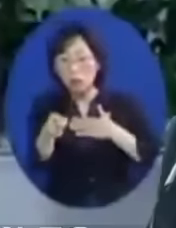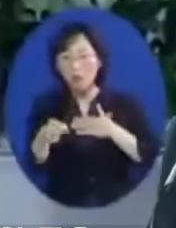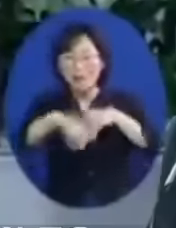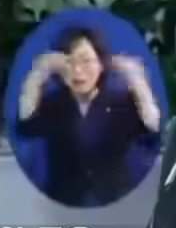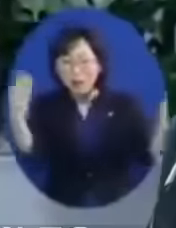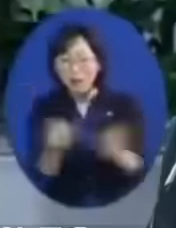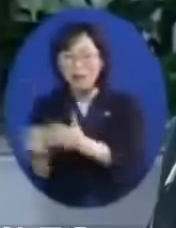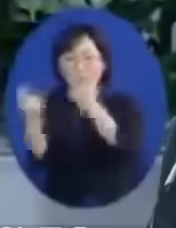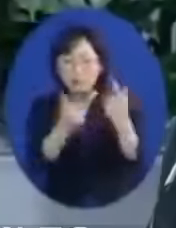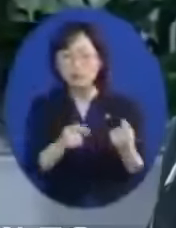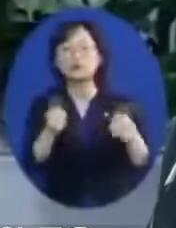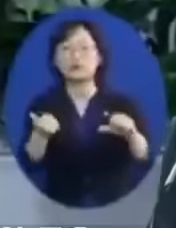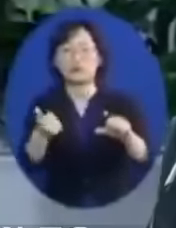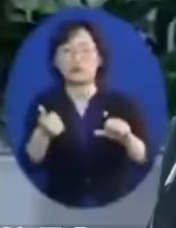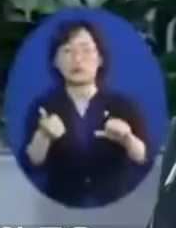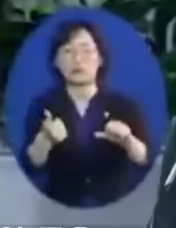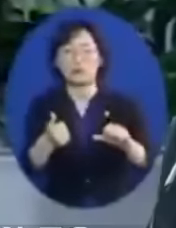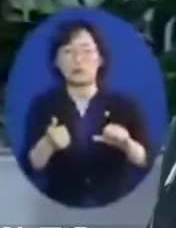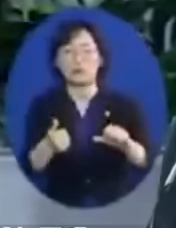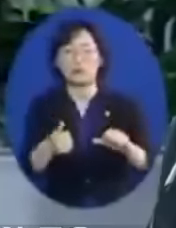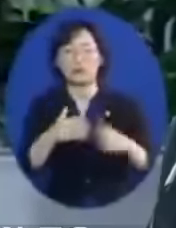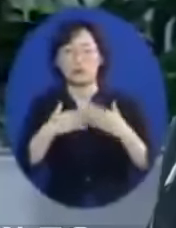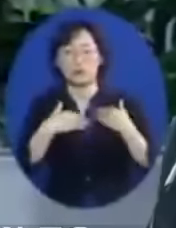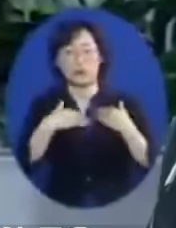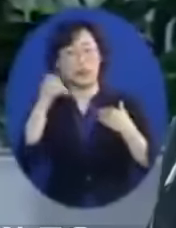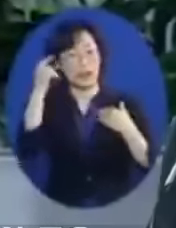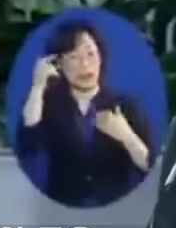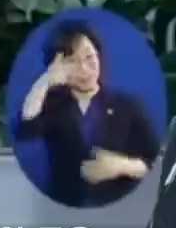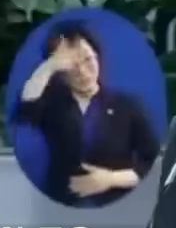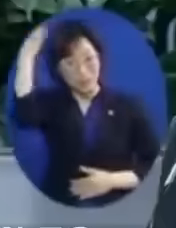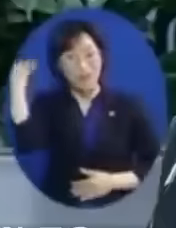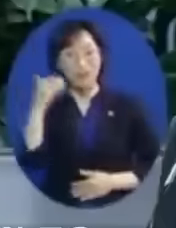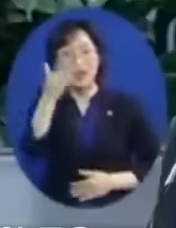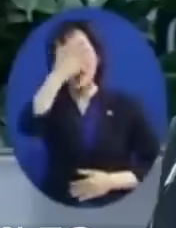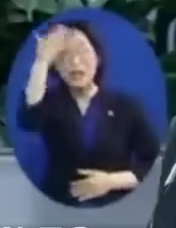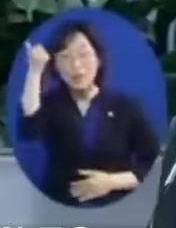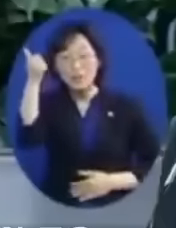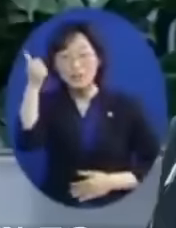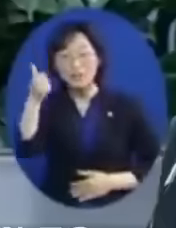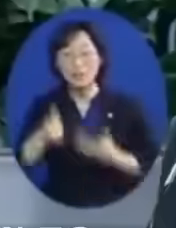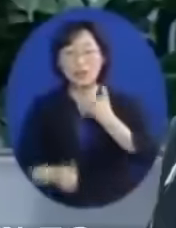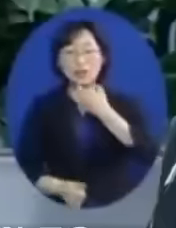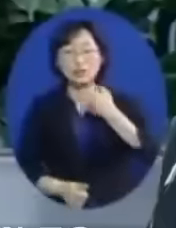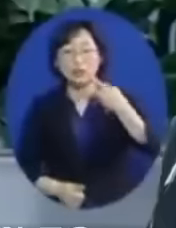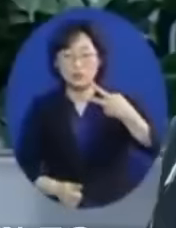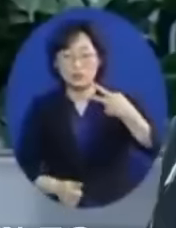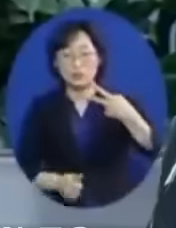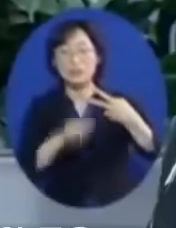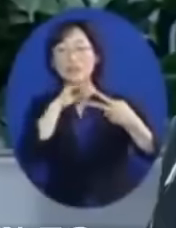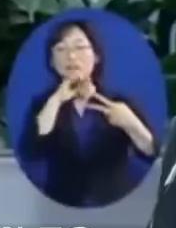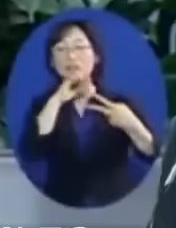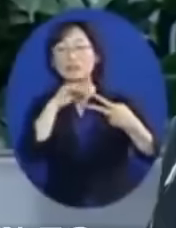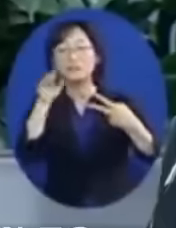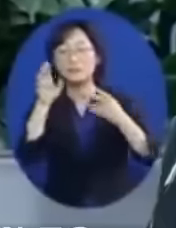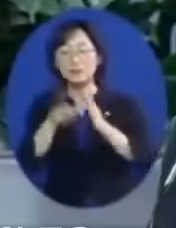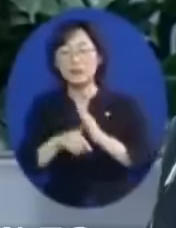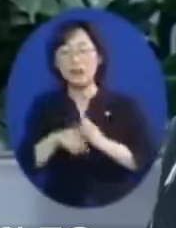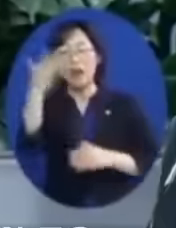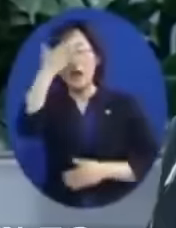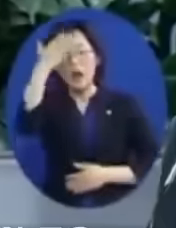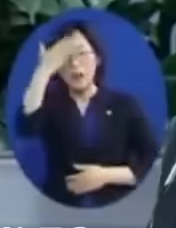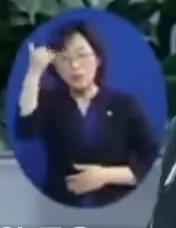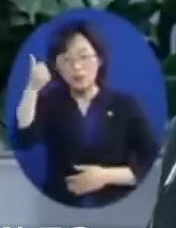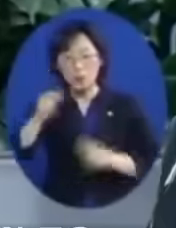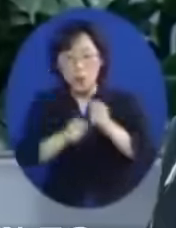다 죽어야 돼요. 저는 옛날에 우리 할아버지가 92살이 됐었을 때 할아버지는 영원히 살